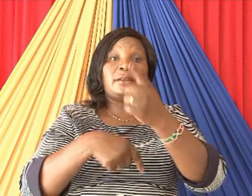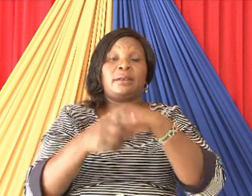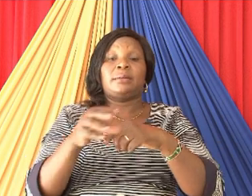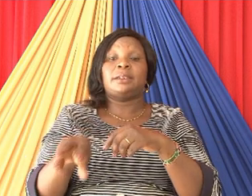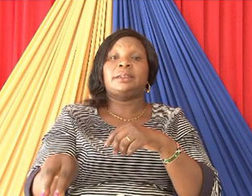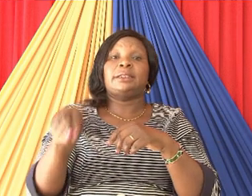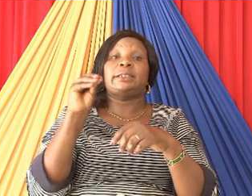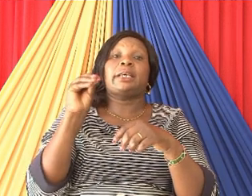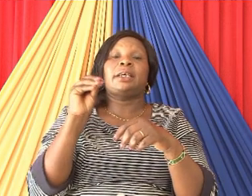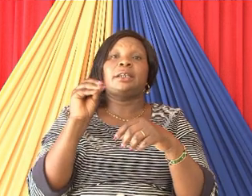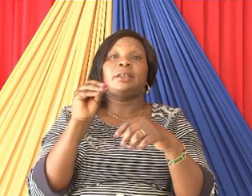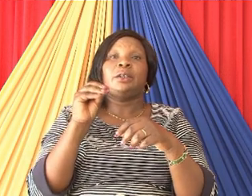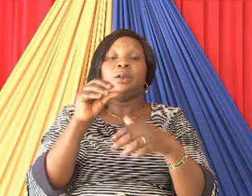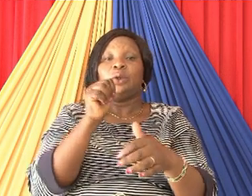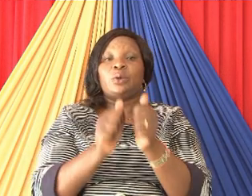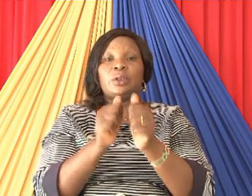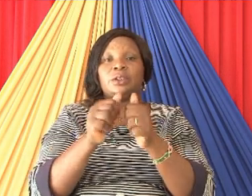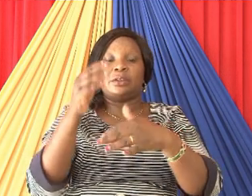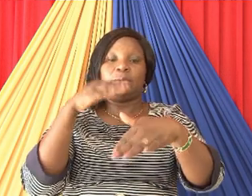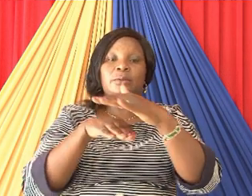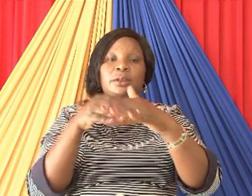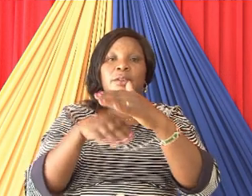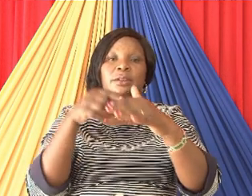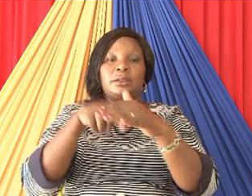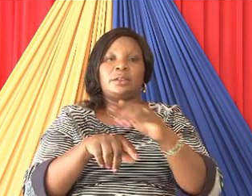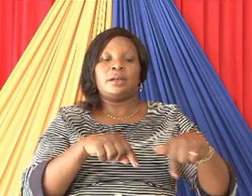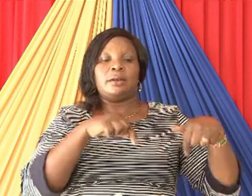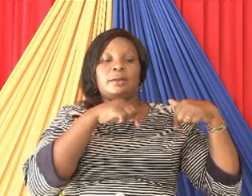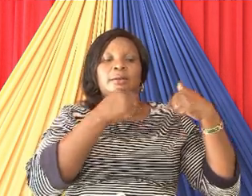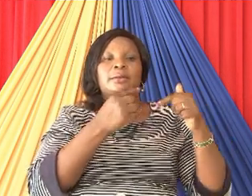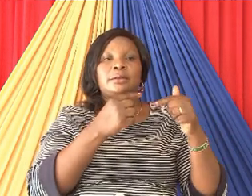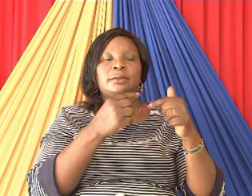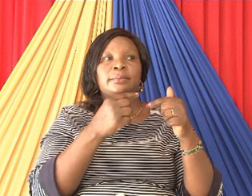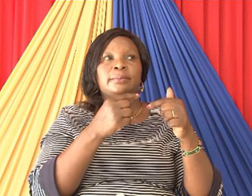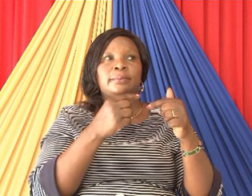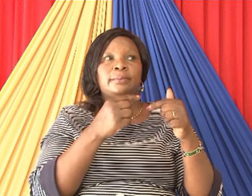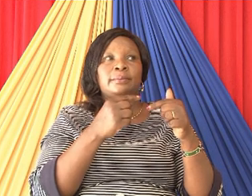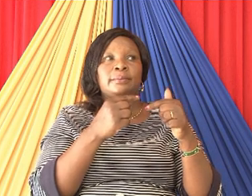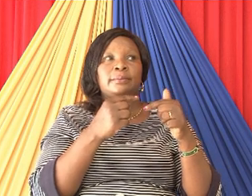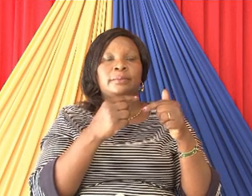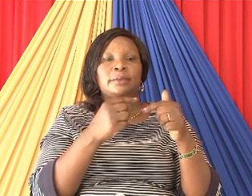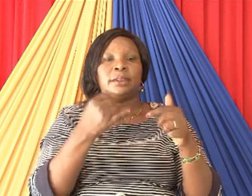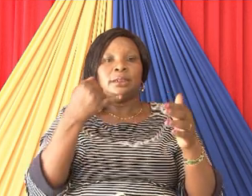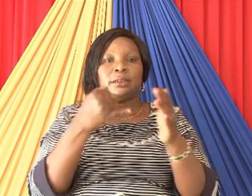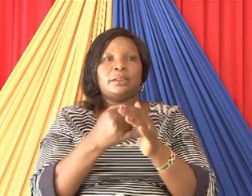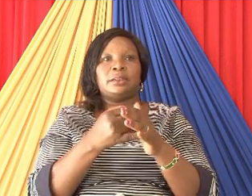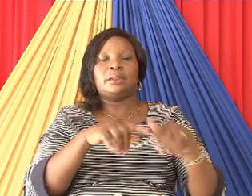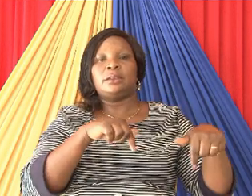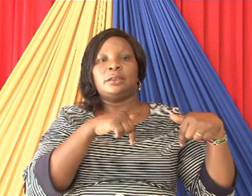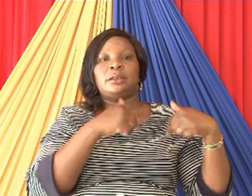akalinyakua lililopangwa moyoni mwake. Na huyu ama huu ndio moyo